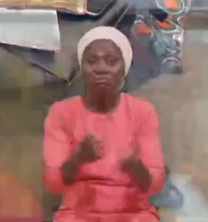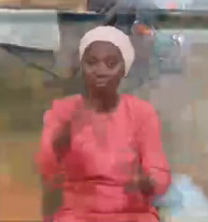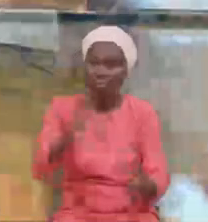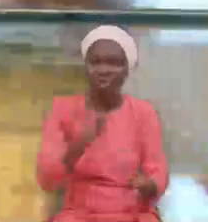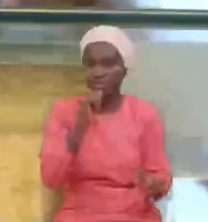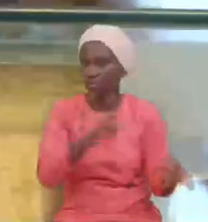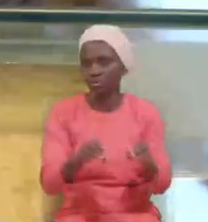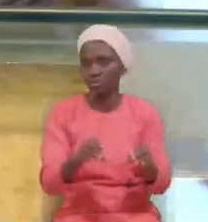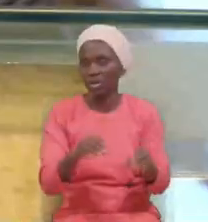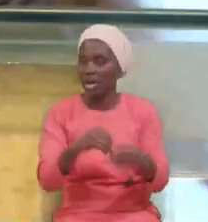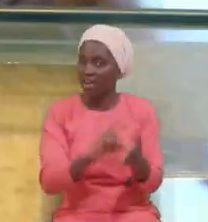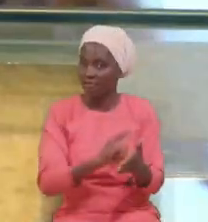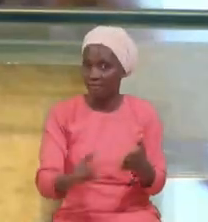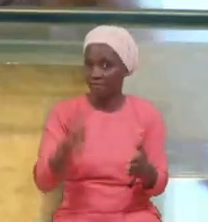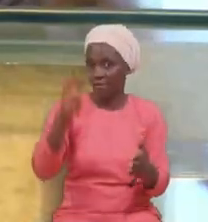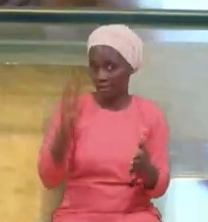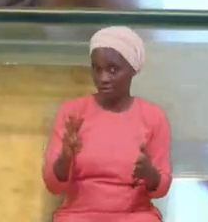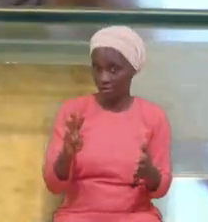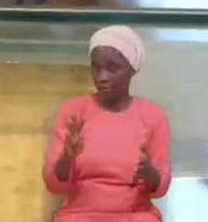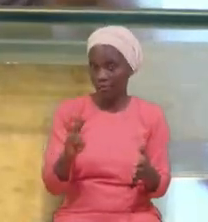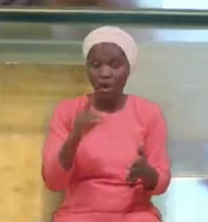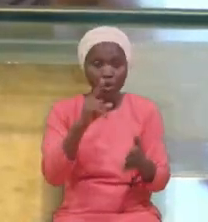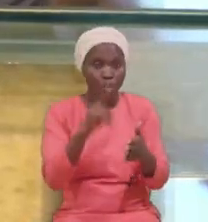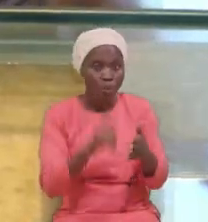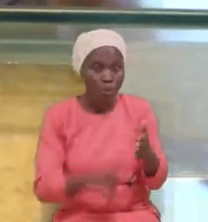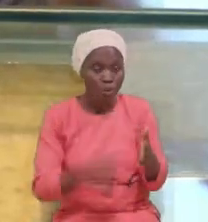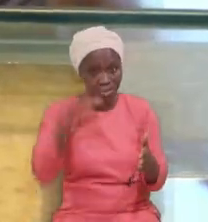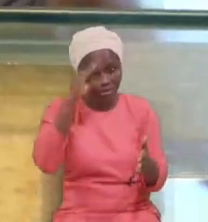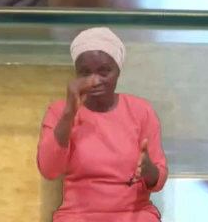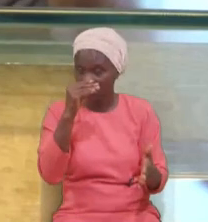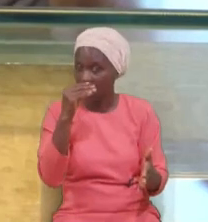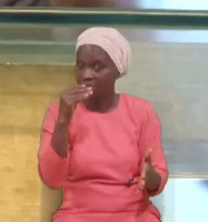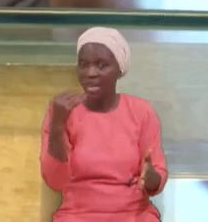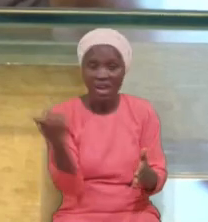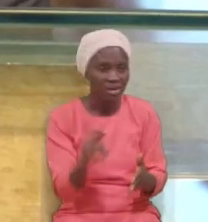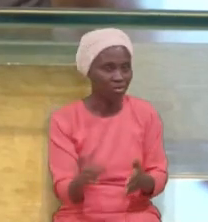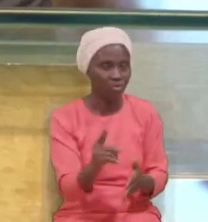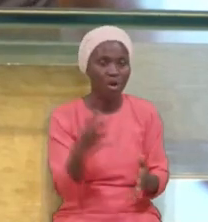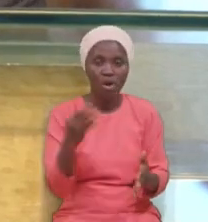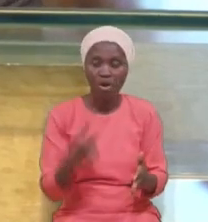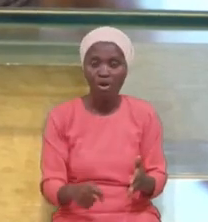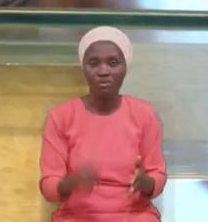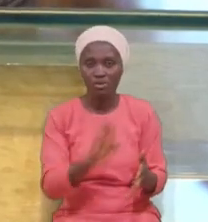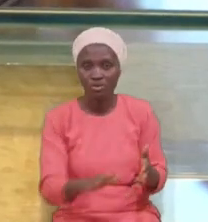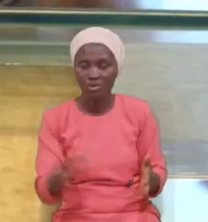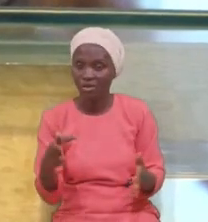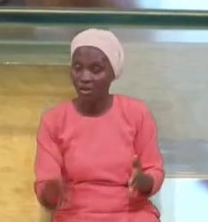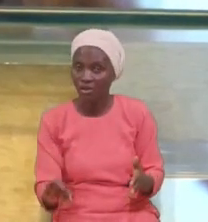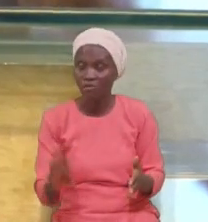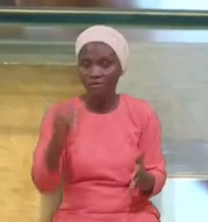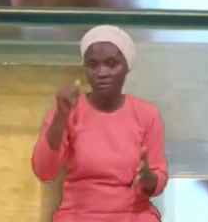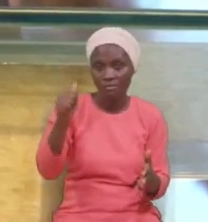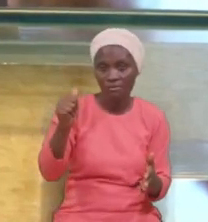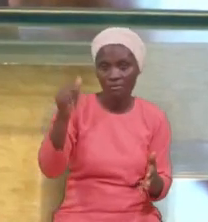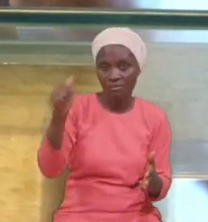impur ne doit pas faire. Verset 4. Tout homme de la race d'Aaron qui aura la